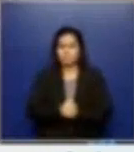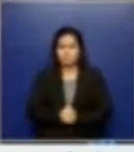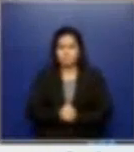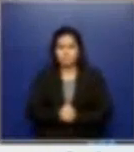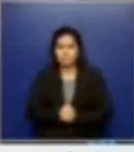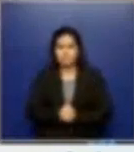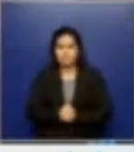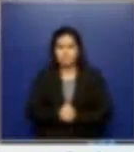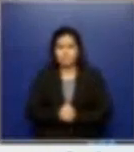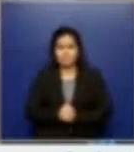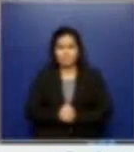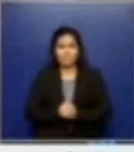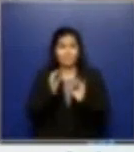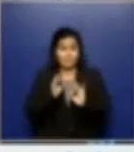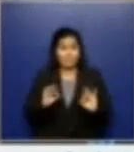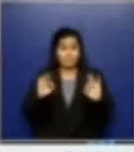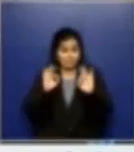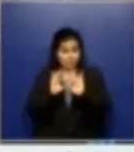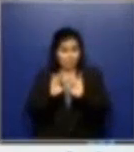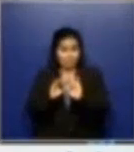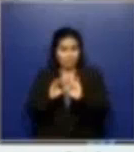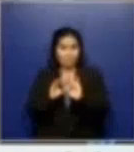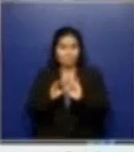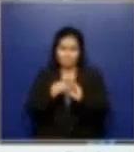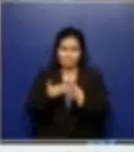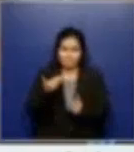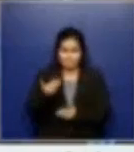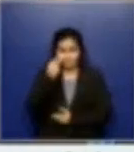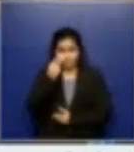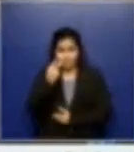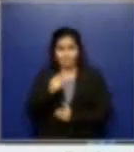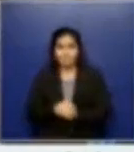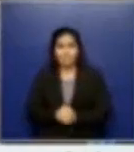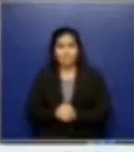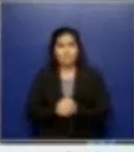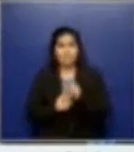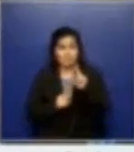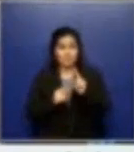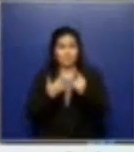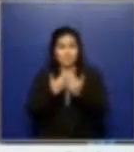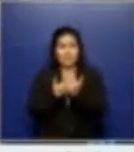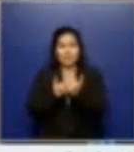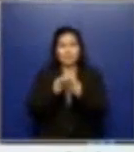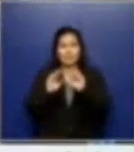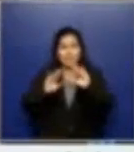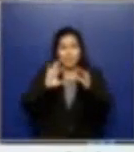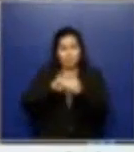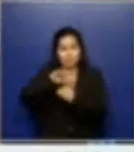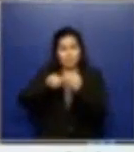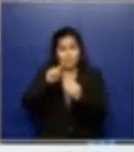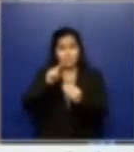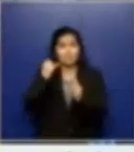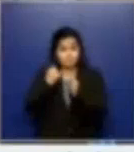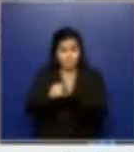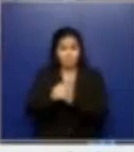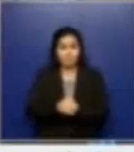ครับสิ่งสำคัญต่อมาก็คือ1ท่านประมาณการการขยายตัวทางเศรษฐกิจผิด